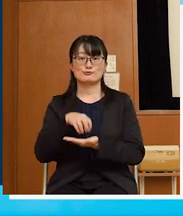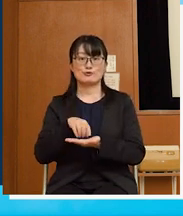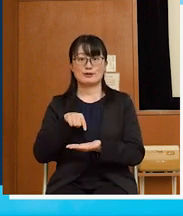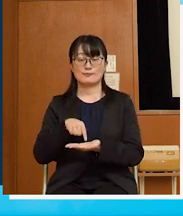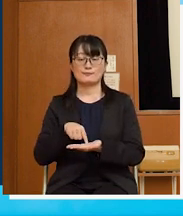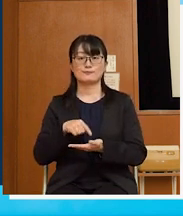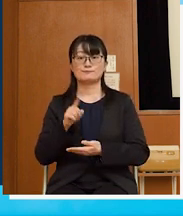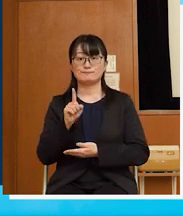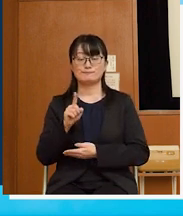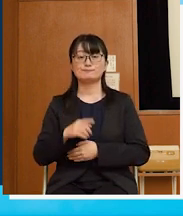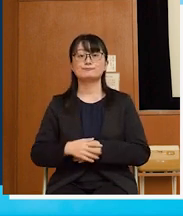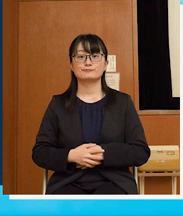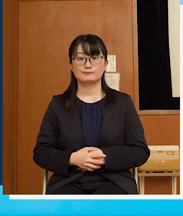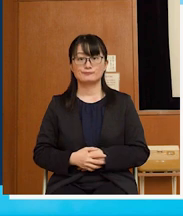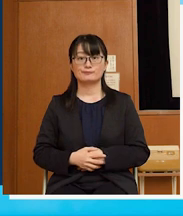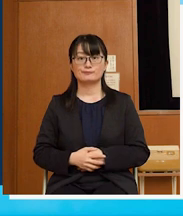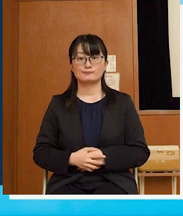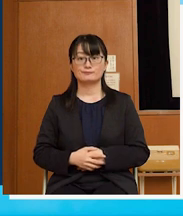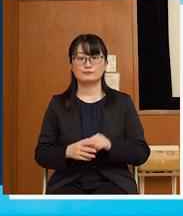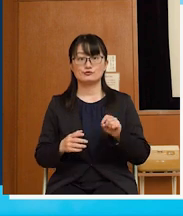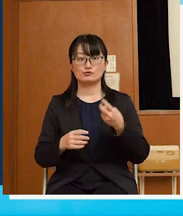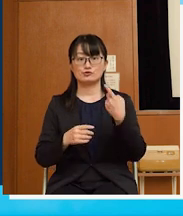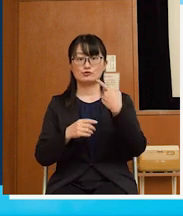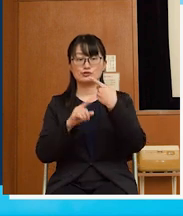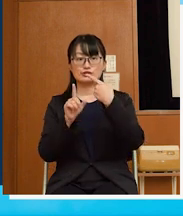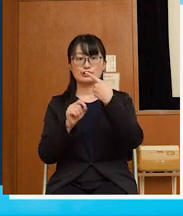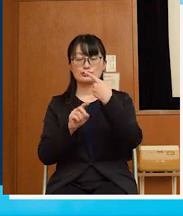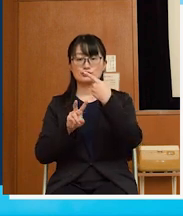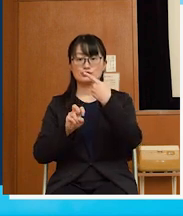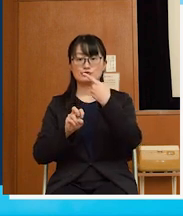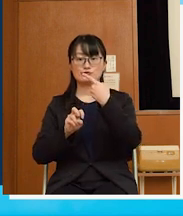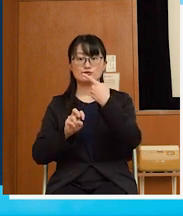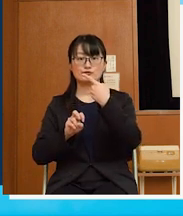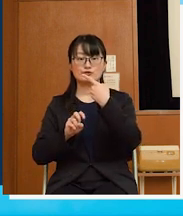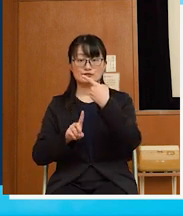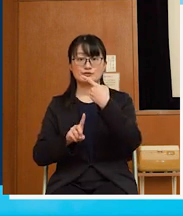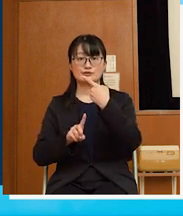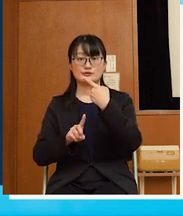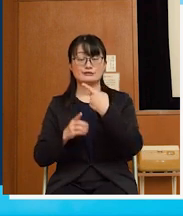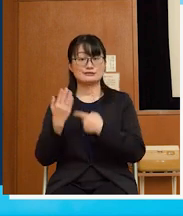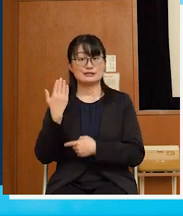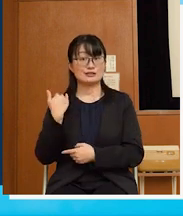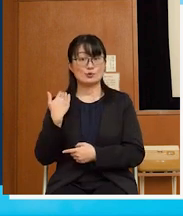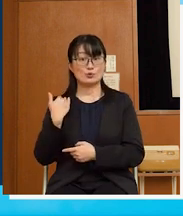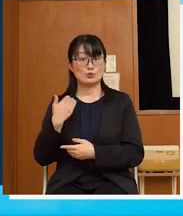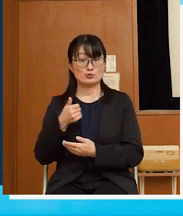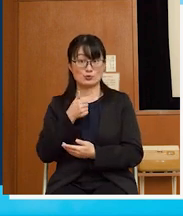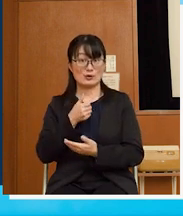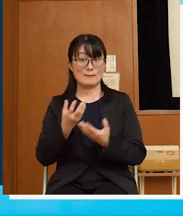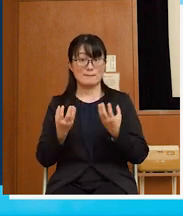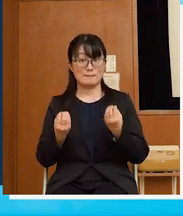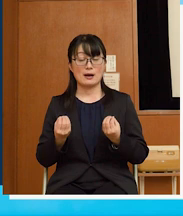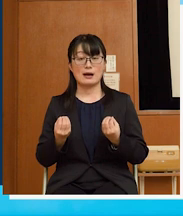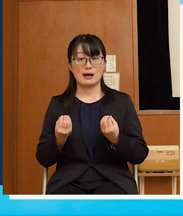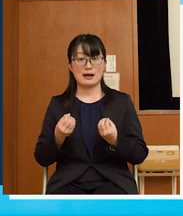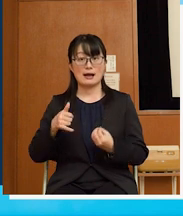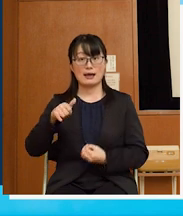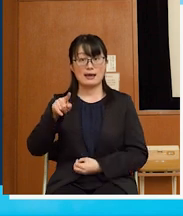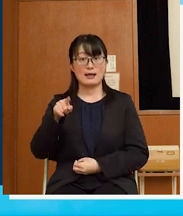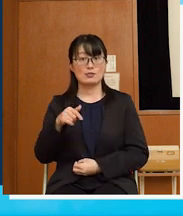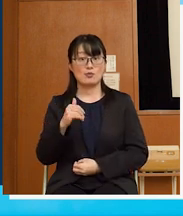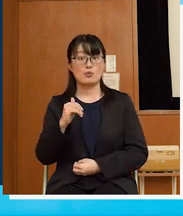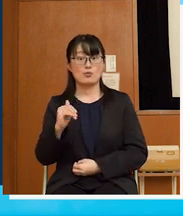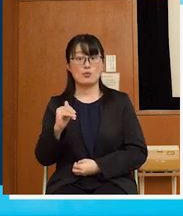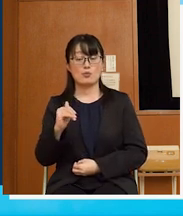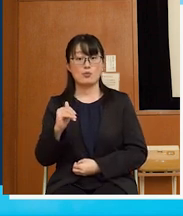素粒水市ですね12月21日ということで先ほども知事も紹介しましたけども辺変更証人の大行